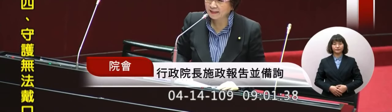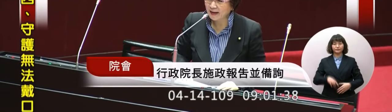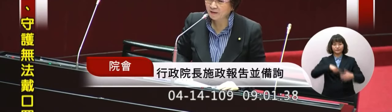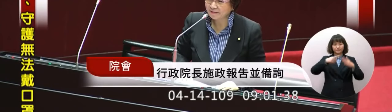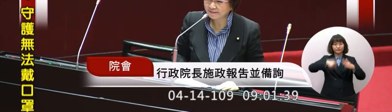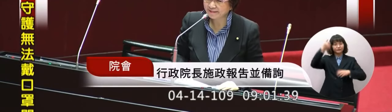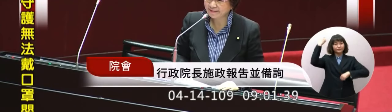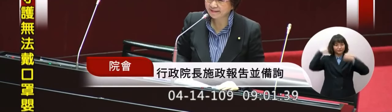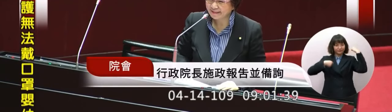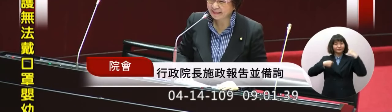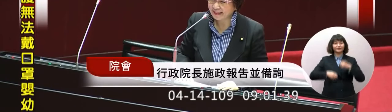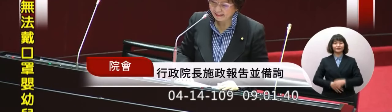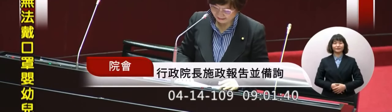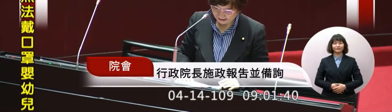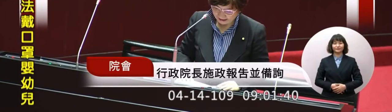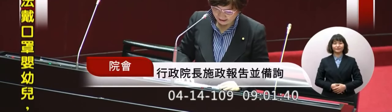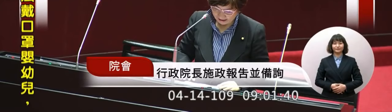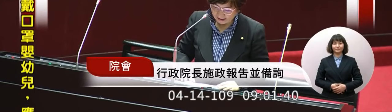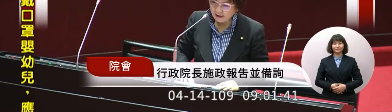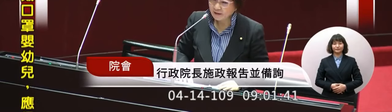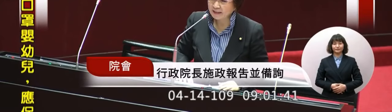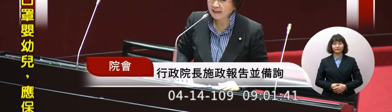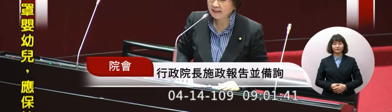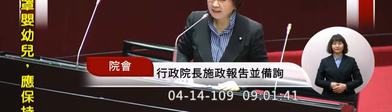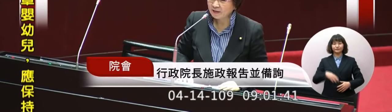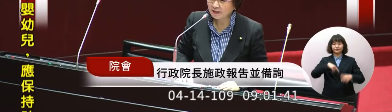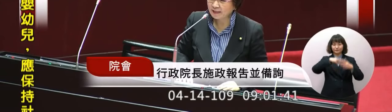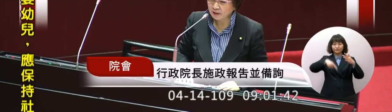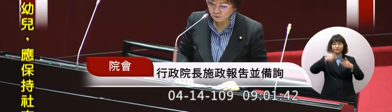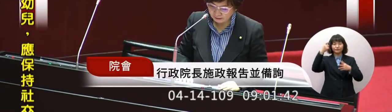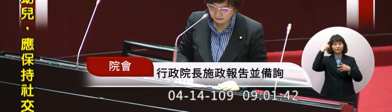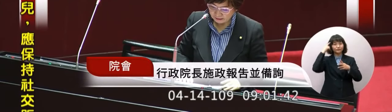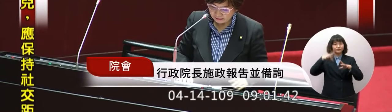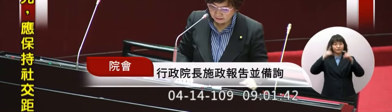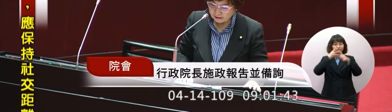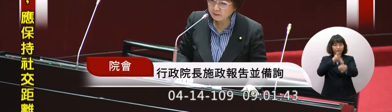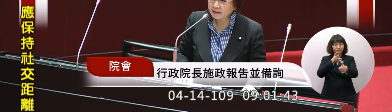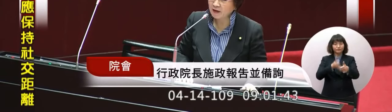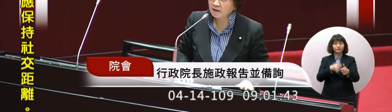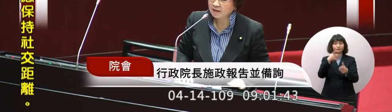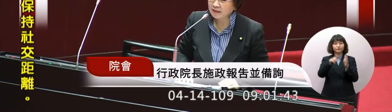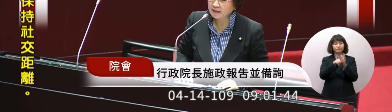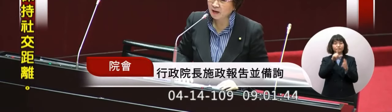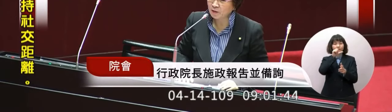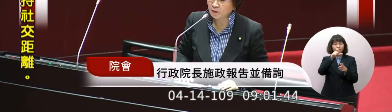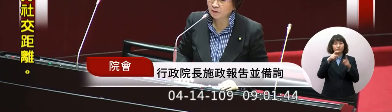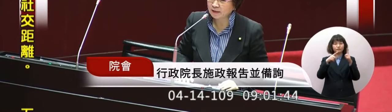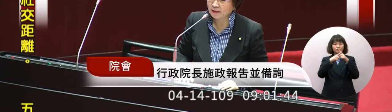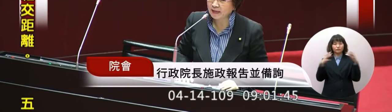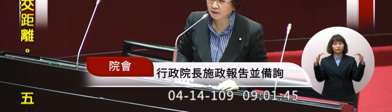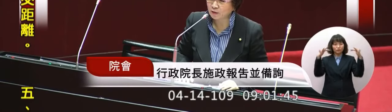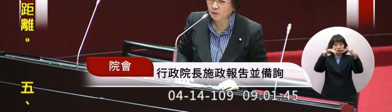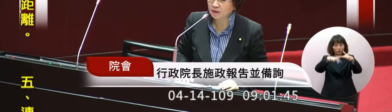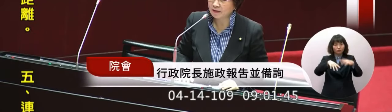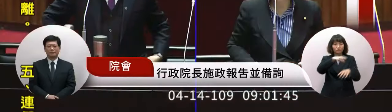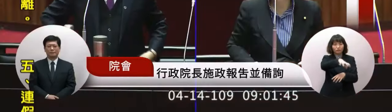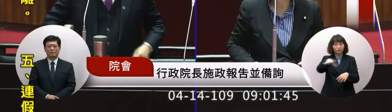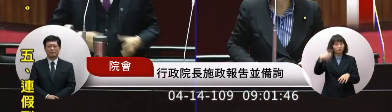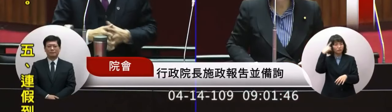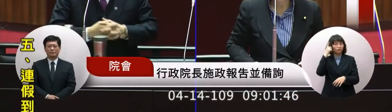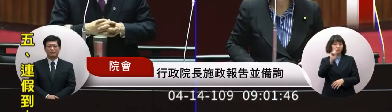院长早。 喂，你好。 院长，首先请问你，什么叫人潮拥挤的场